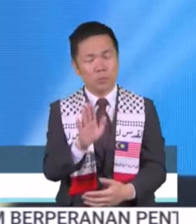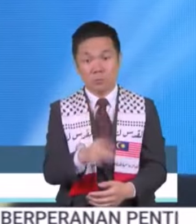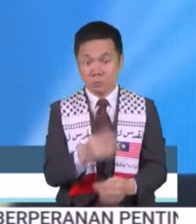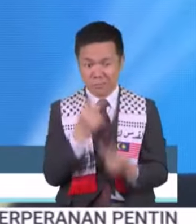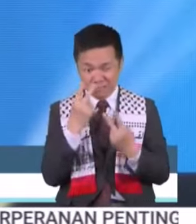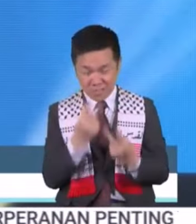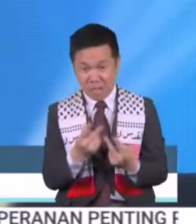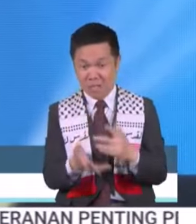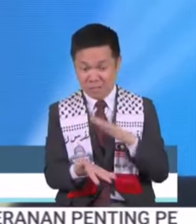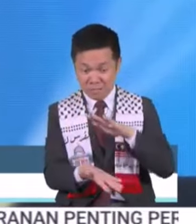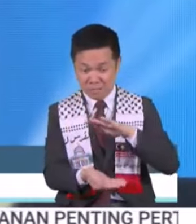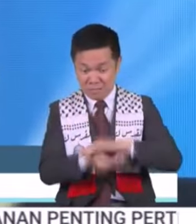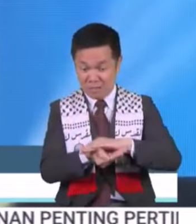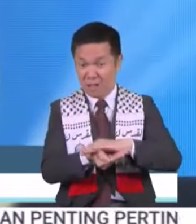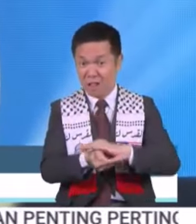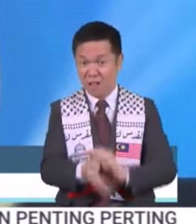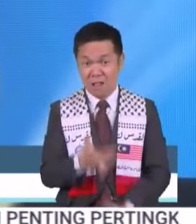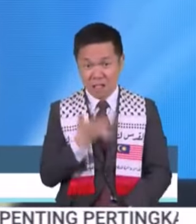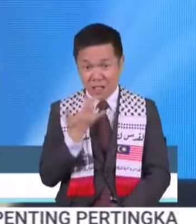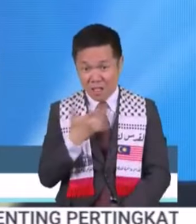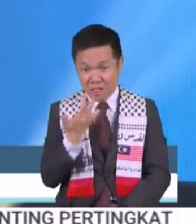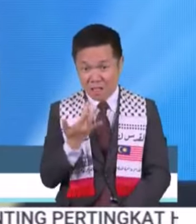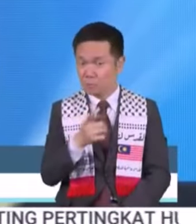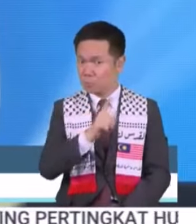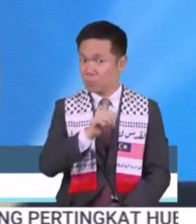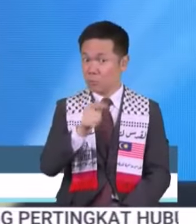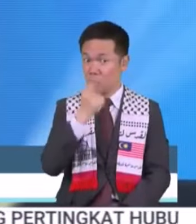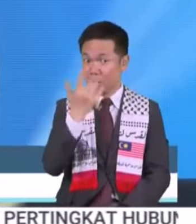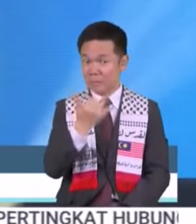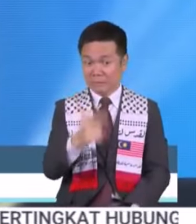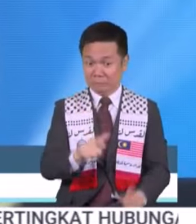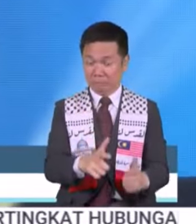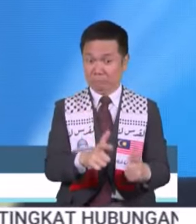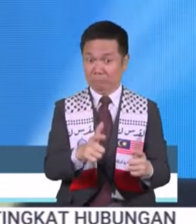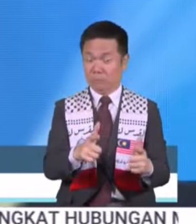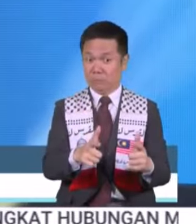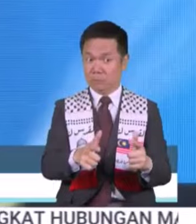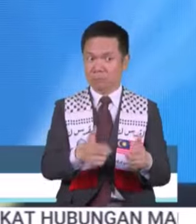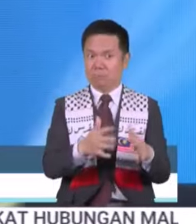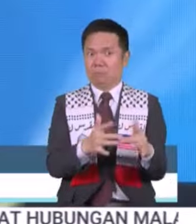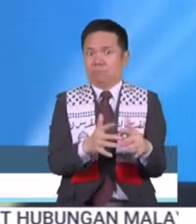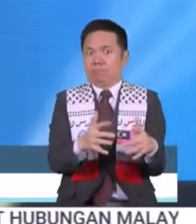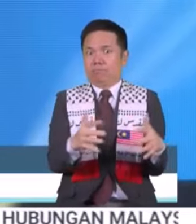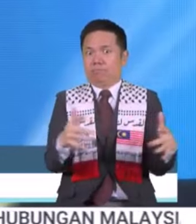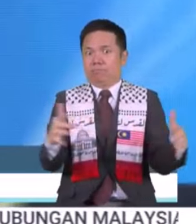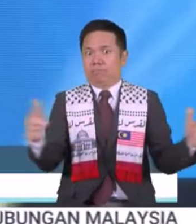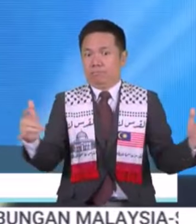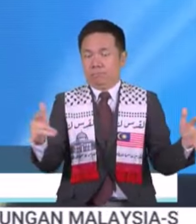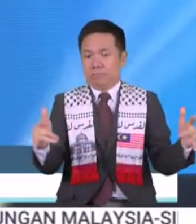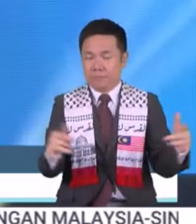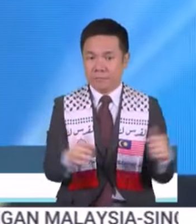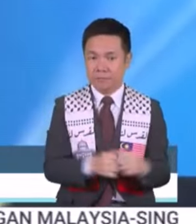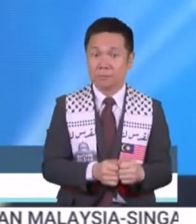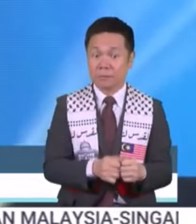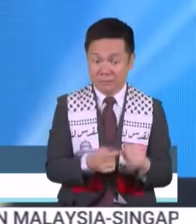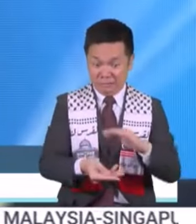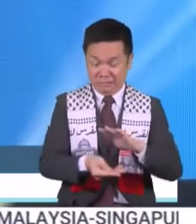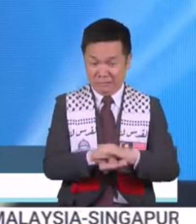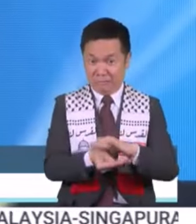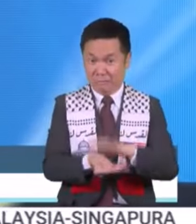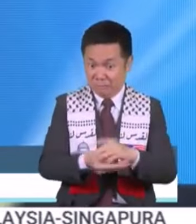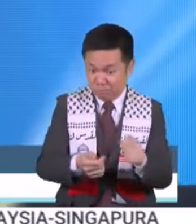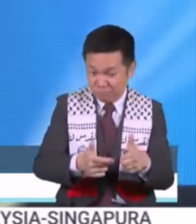Isu rasuah ini, dia terus membengkak. Tan Sri Azam menyebut